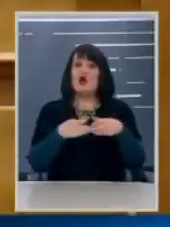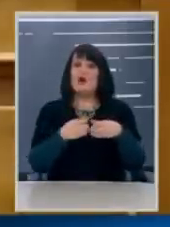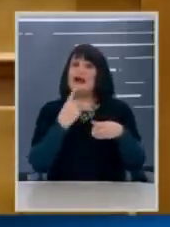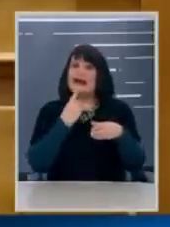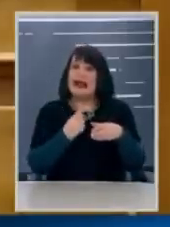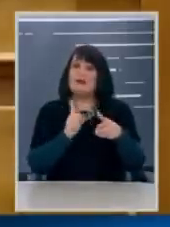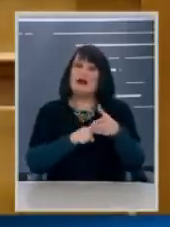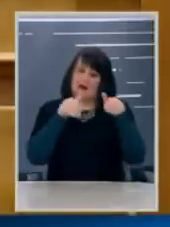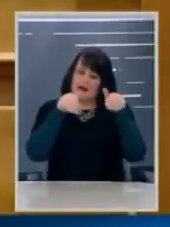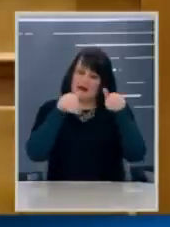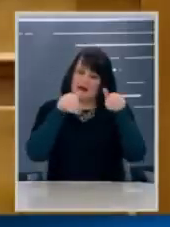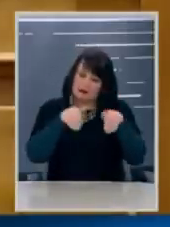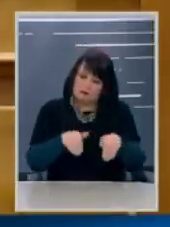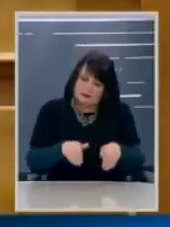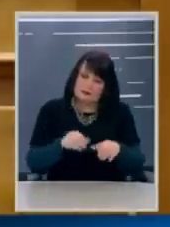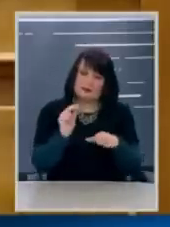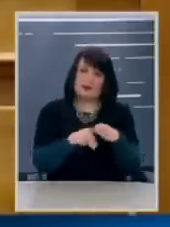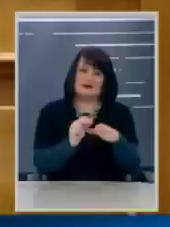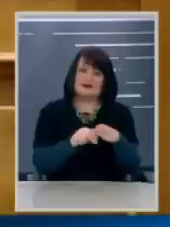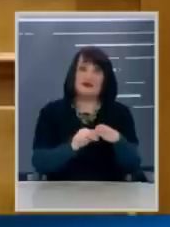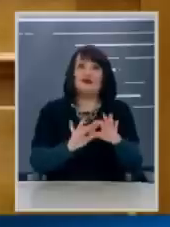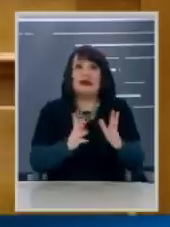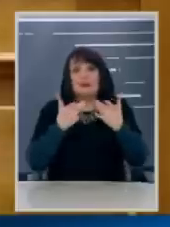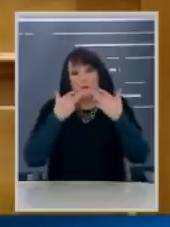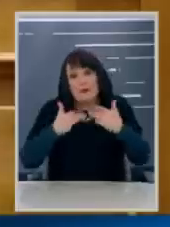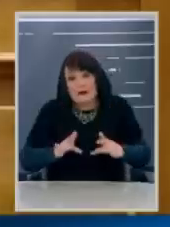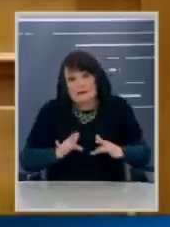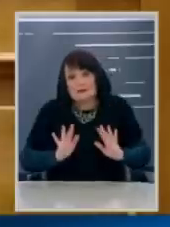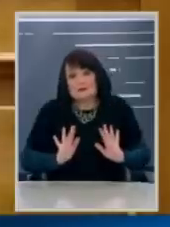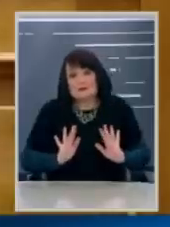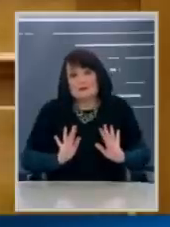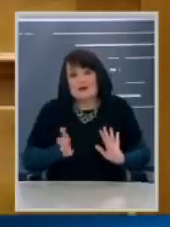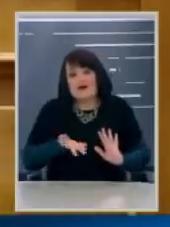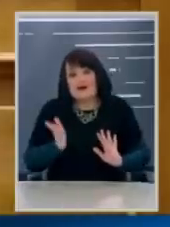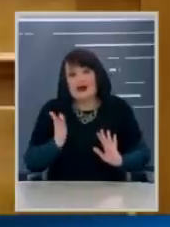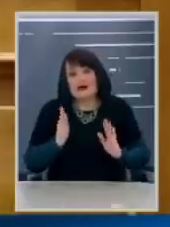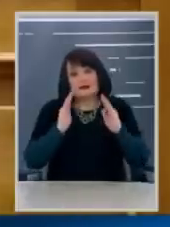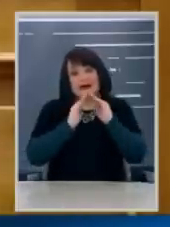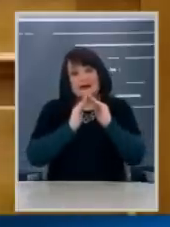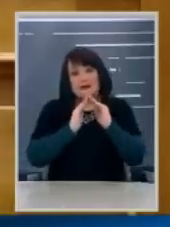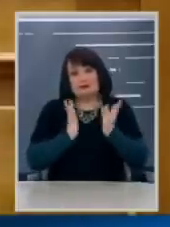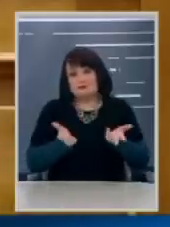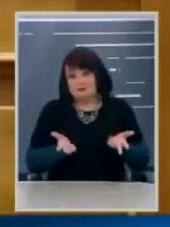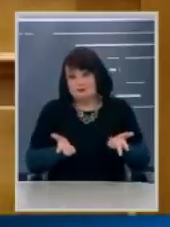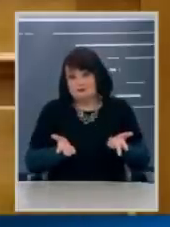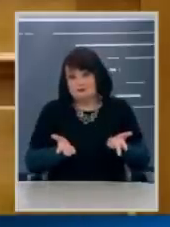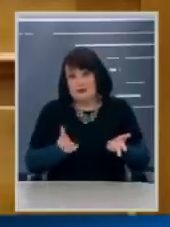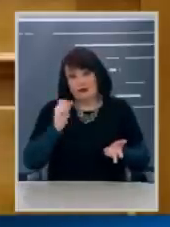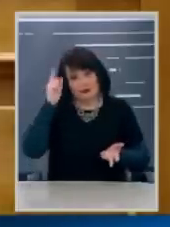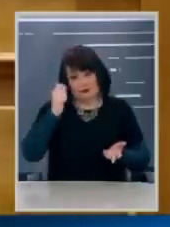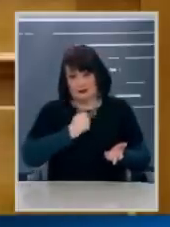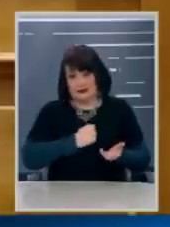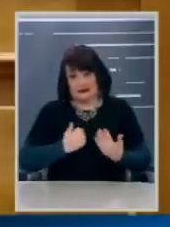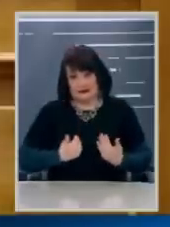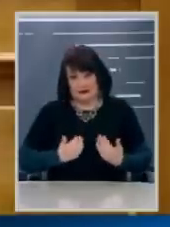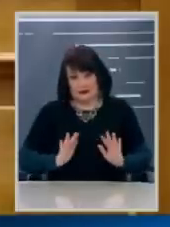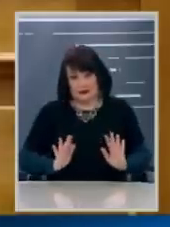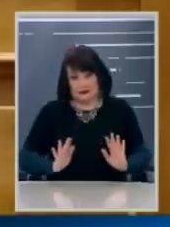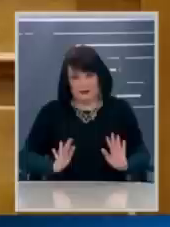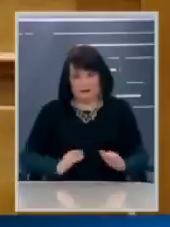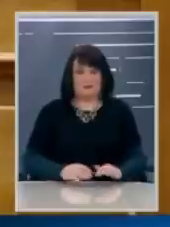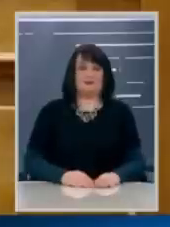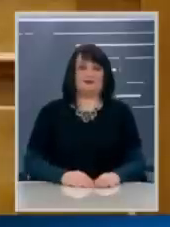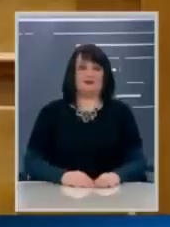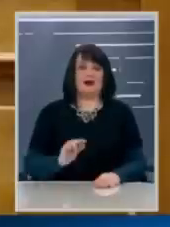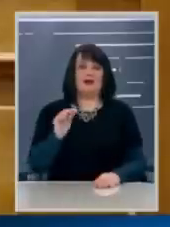πρέπει να παρετούνται και να πηγαίνουν σπίτι τους. Αυτή είναι η γνώμη μου.